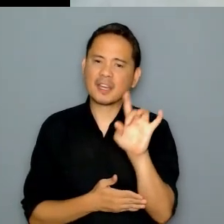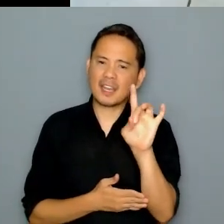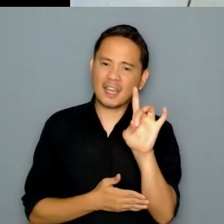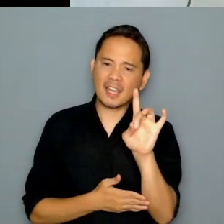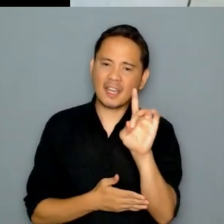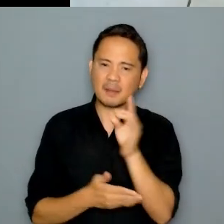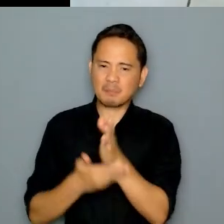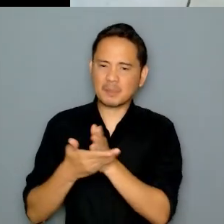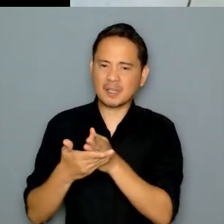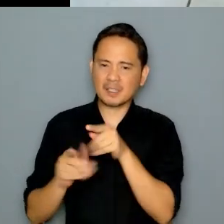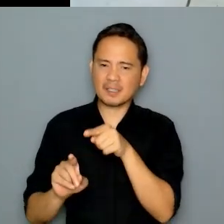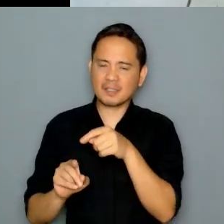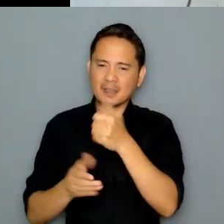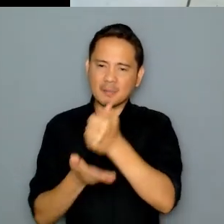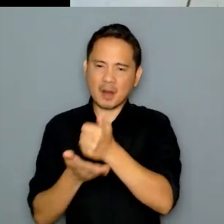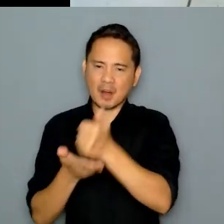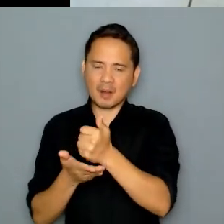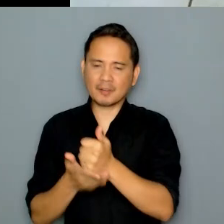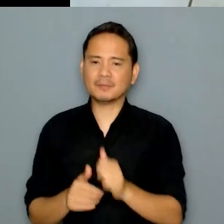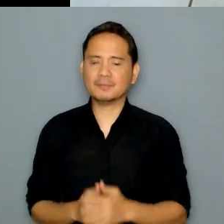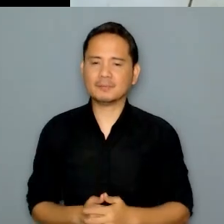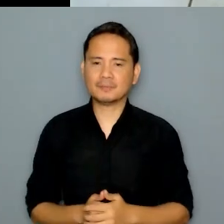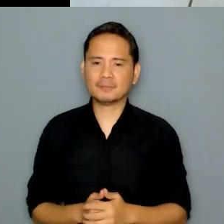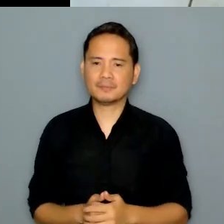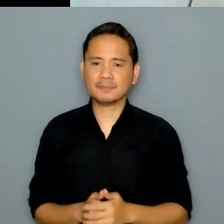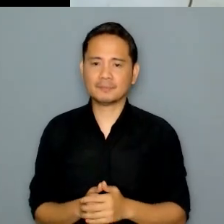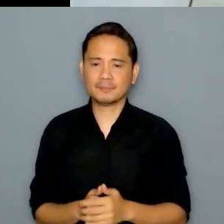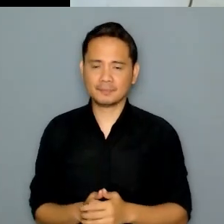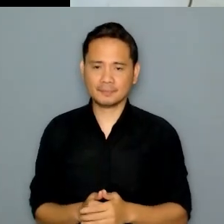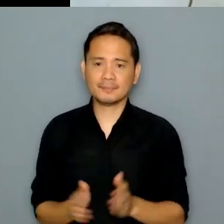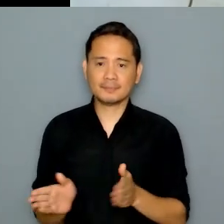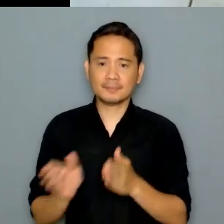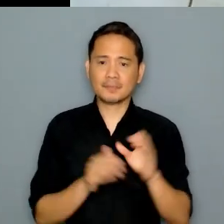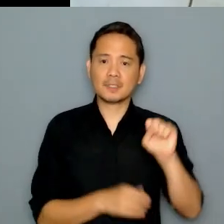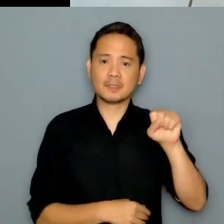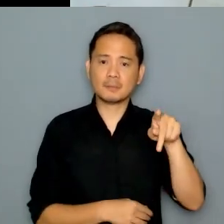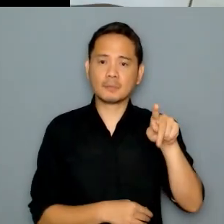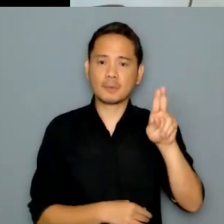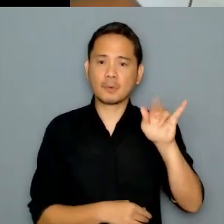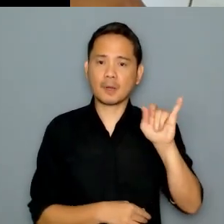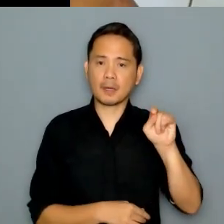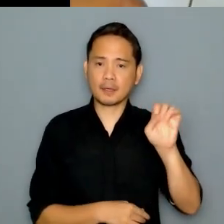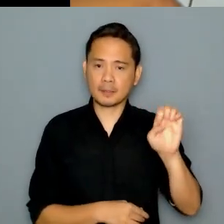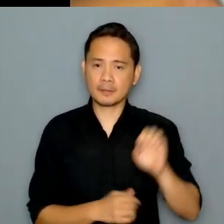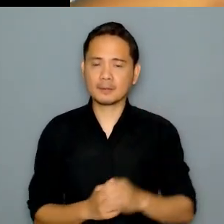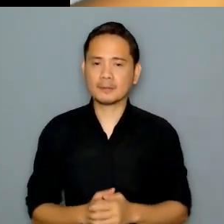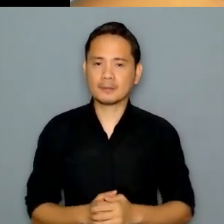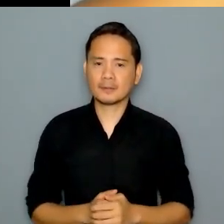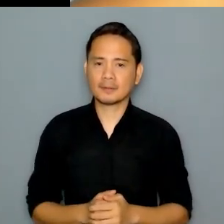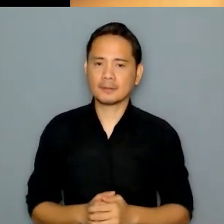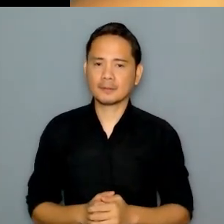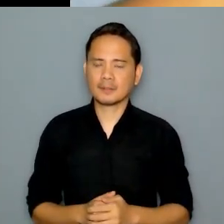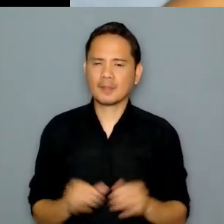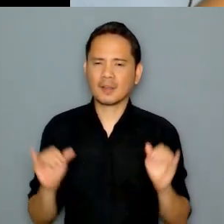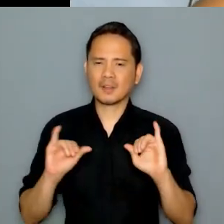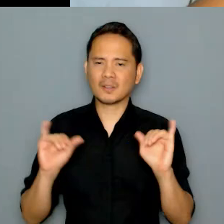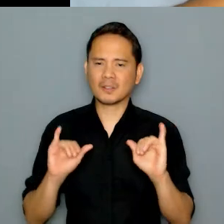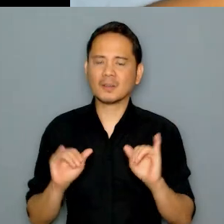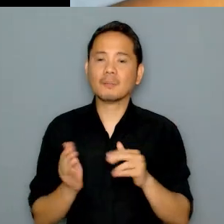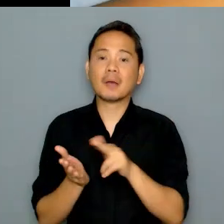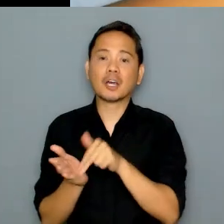6 hanggang 8 piraso yan, of 8 cloves. Meron tayong Sprite, at meron din tayong, ano pa ba yun?